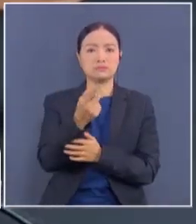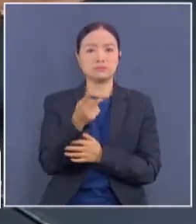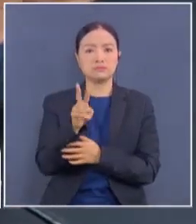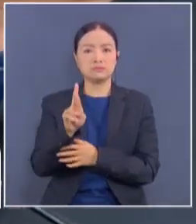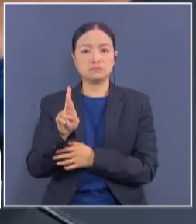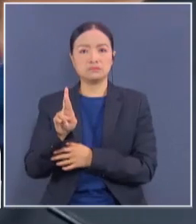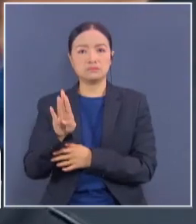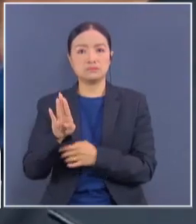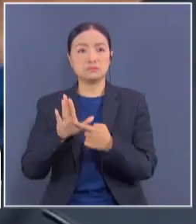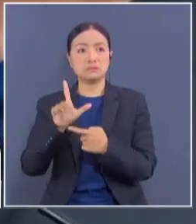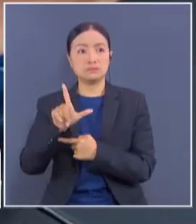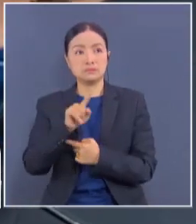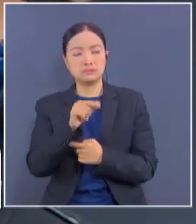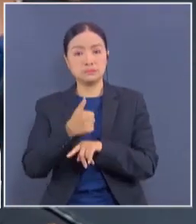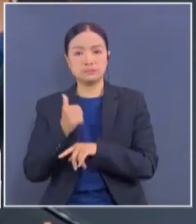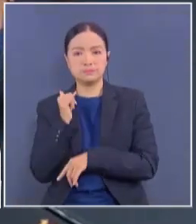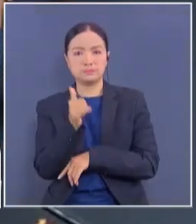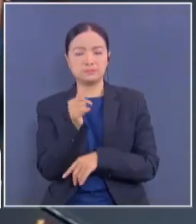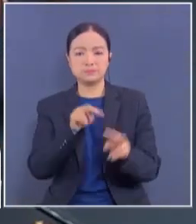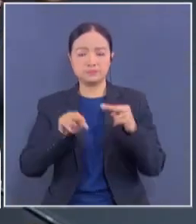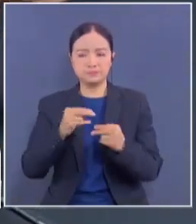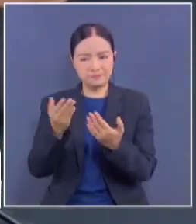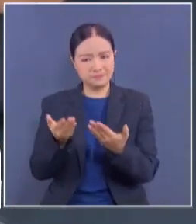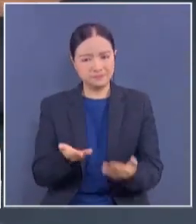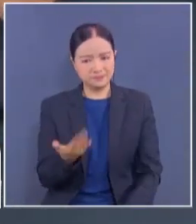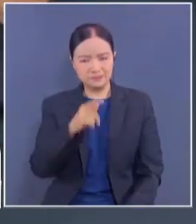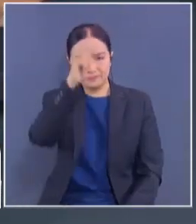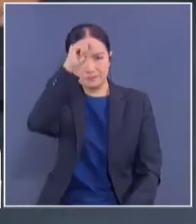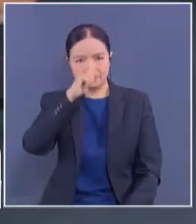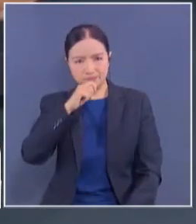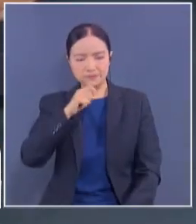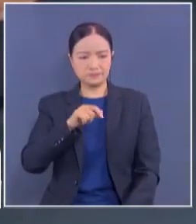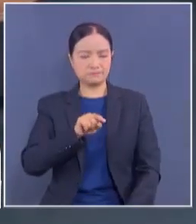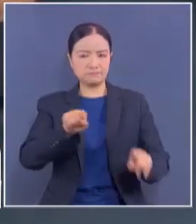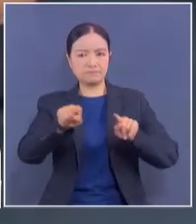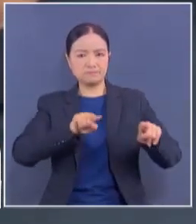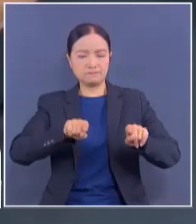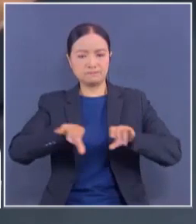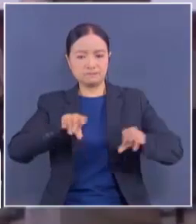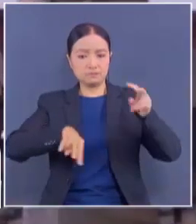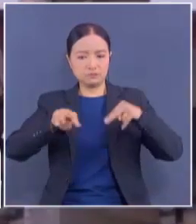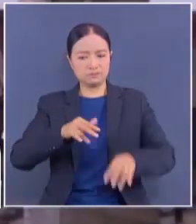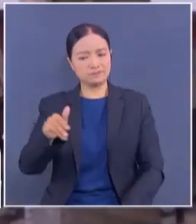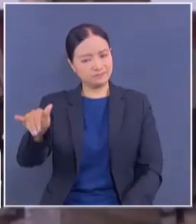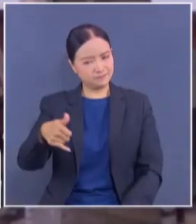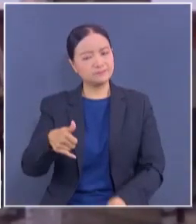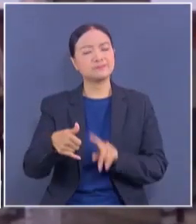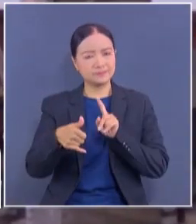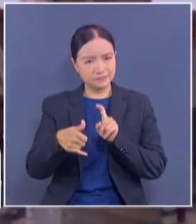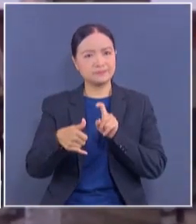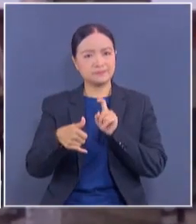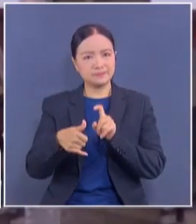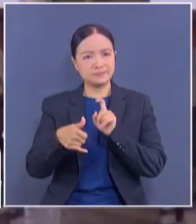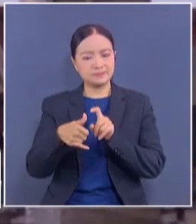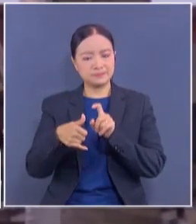เกิดเหตุด้วยตนเองด้วยนะคะแล้วก็มีการเชิญตัววิศวกรผู้ควบคุมงานไปสอบปากคำเพิ่มเติมที่สน.มัก